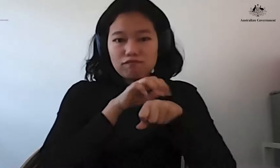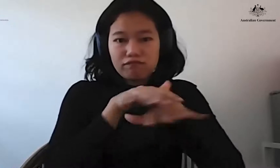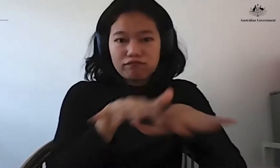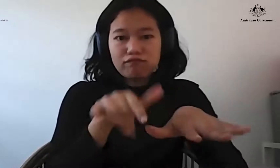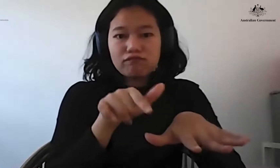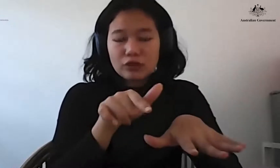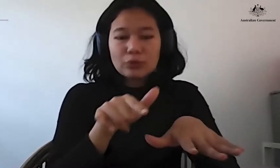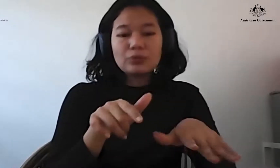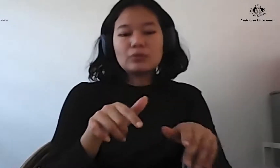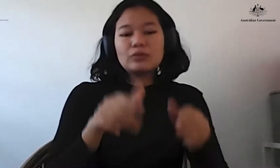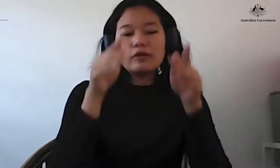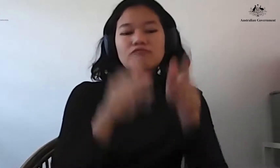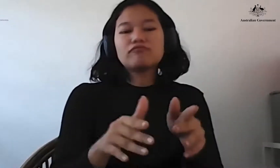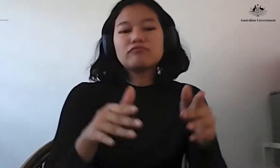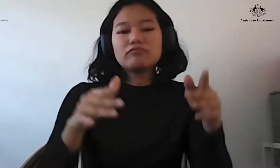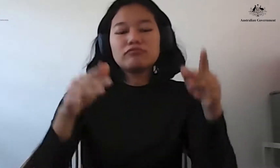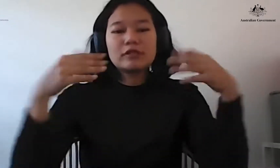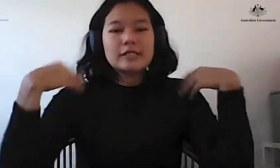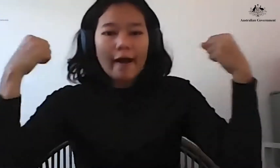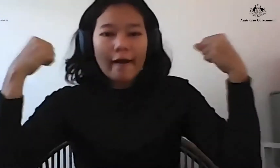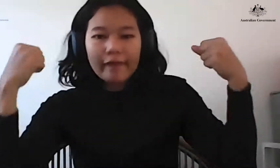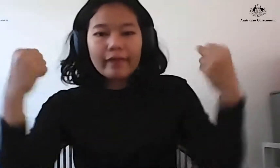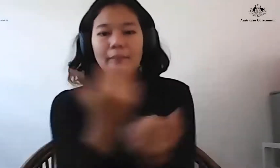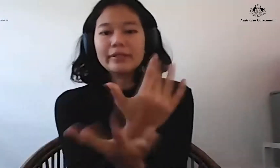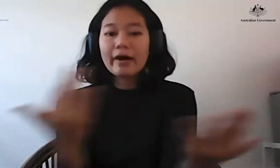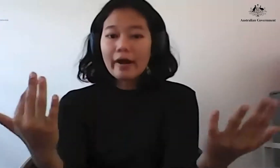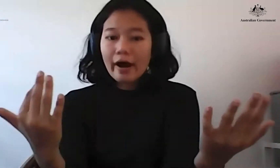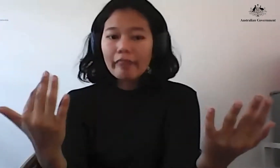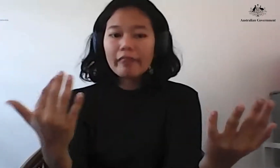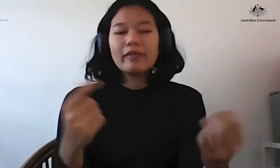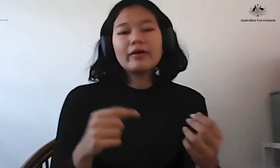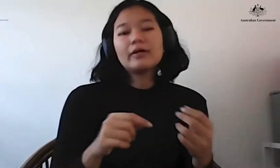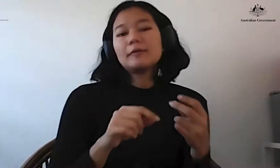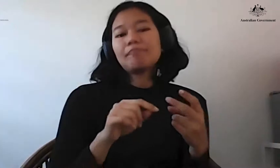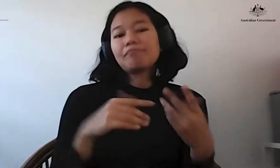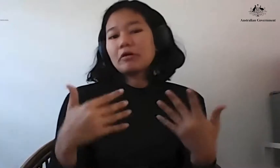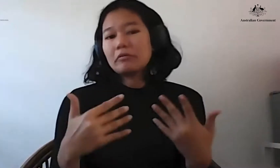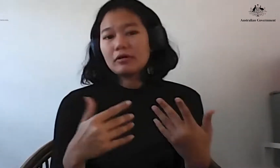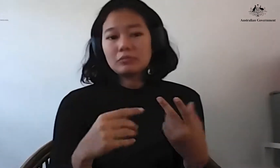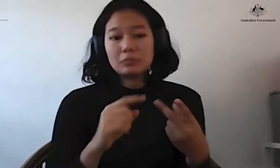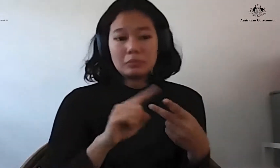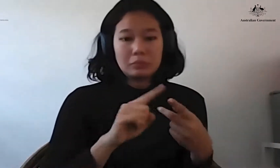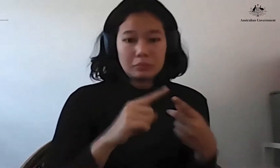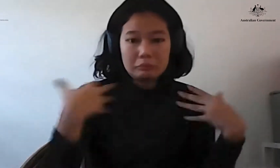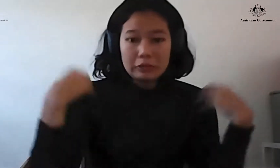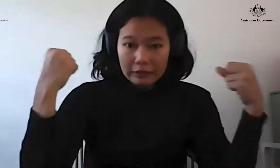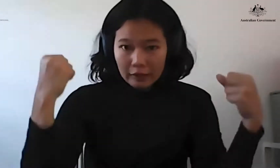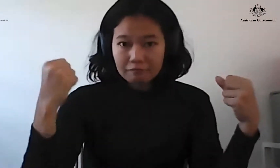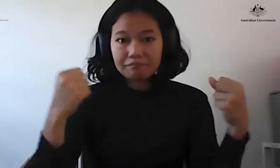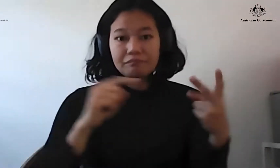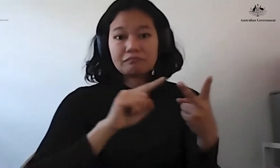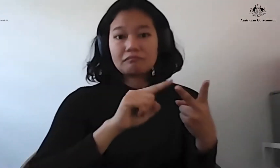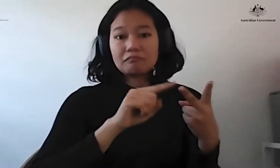aspek kesehatan dari individu, ya, dari masyarakat, kemudian dari bangsa. Ya. Bagaimana kemudian kita melihat